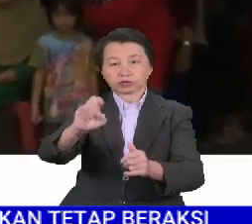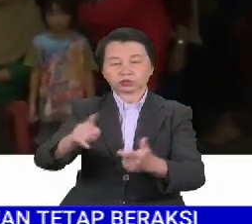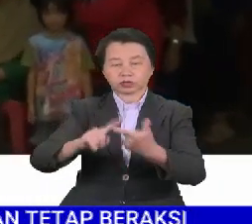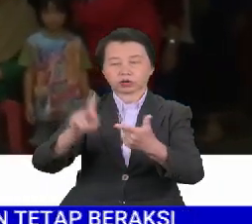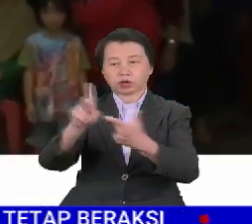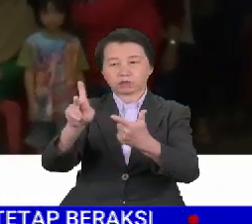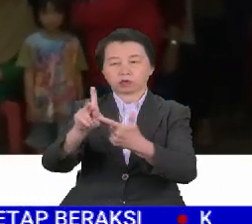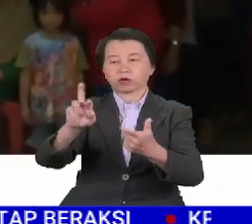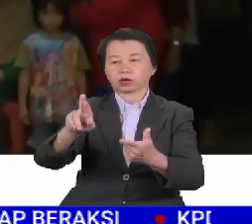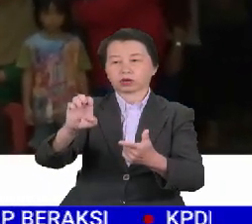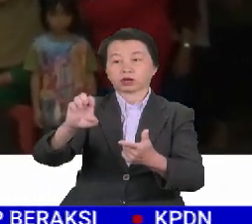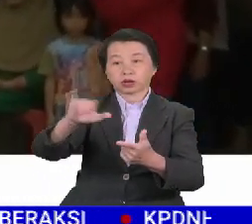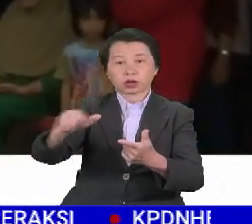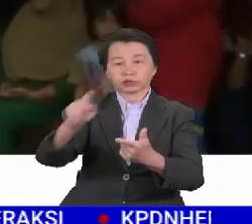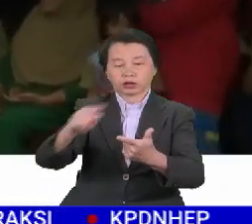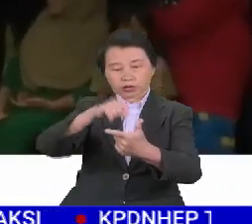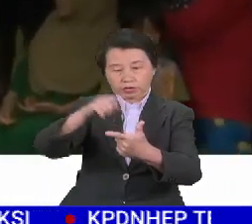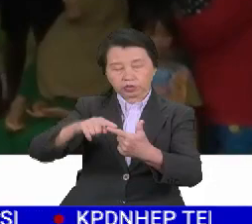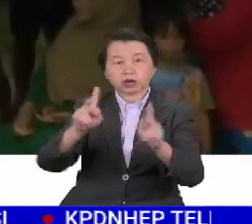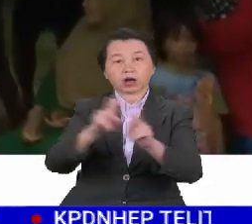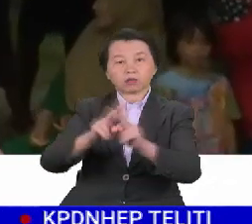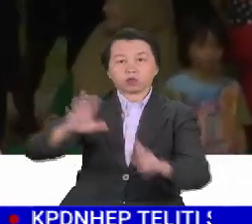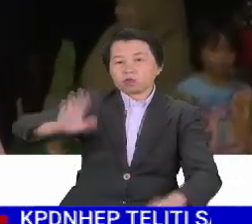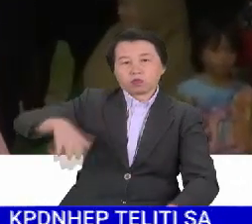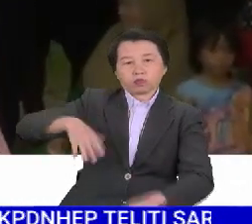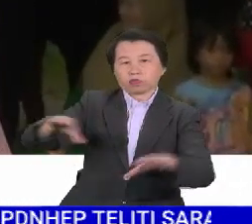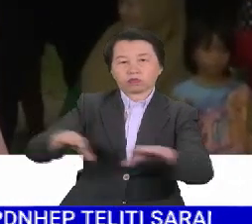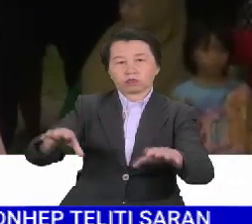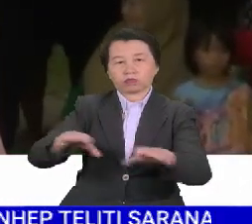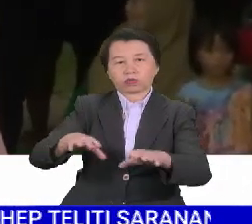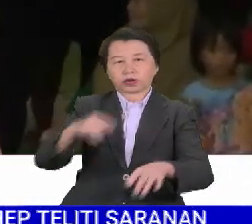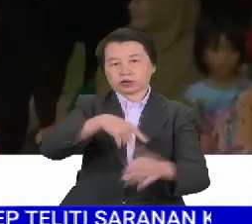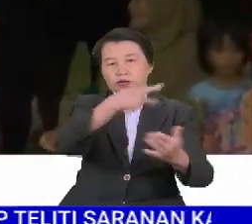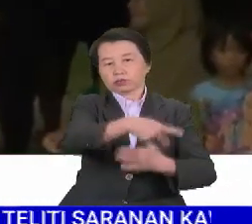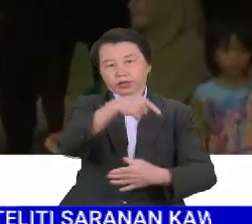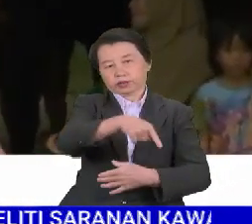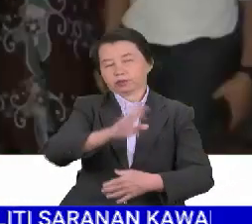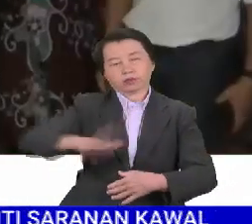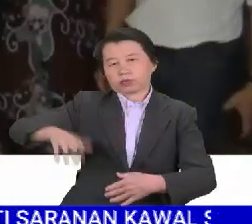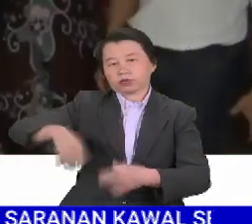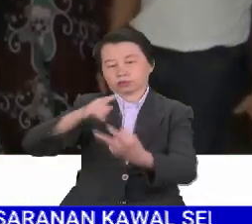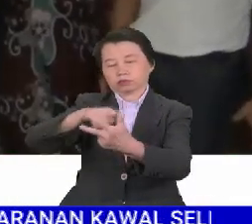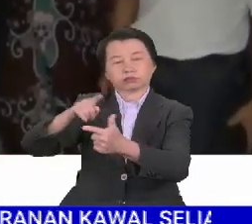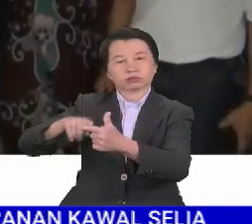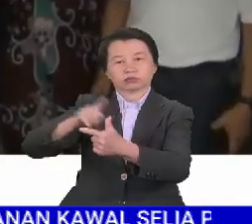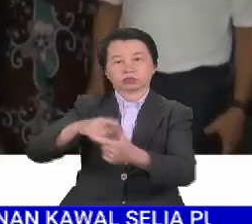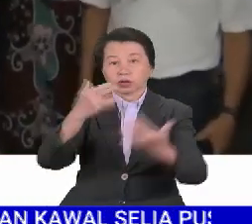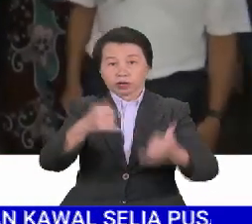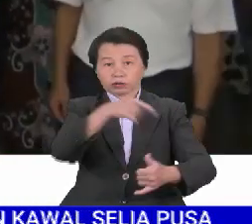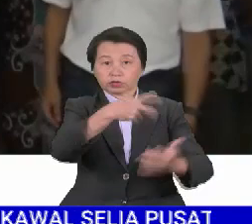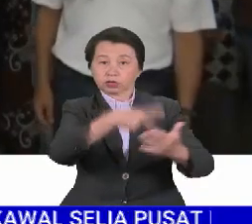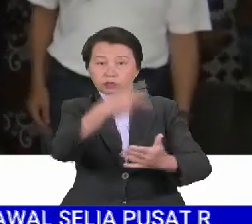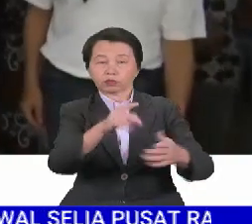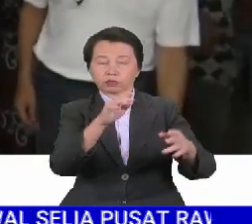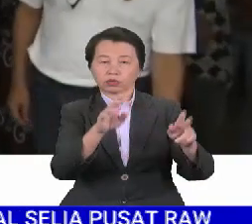Kampung Rajang. Yang di mana kedua-dua kampung ini belumlah dibuatkan program seperti ini. Dan pada hari ini merupakan program pertama di